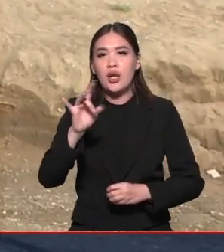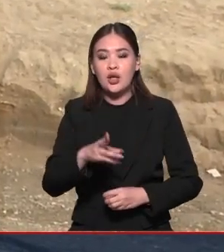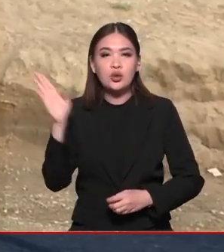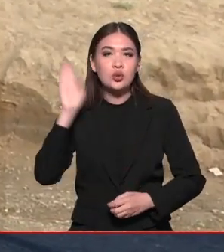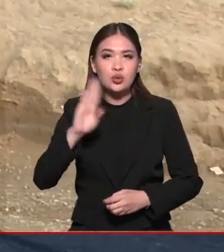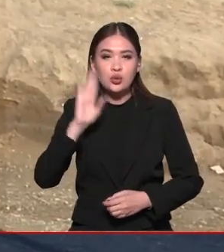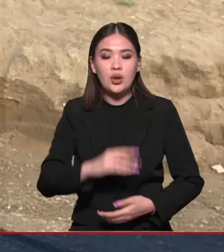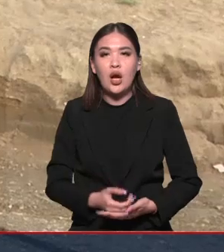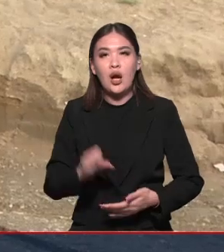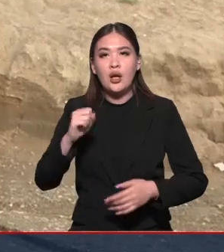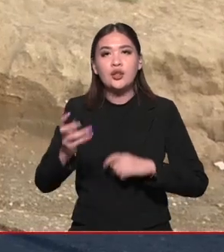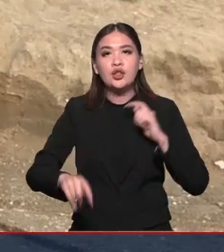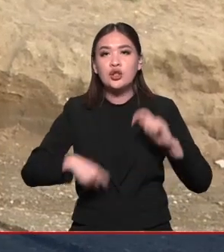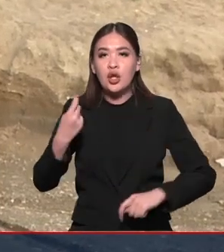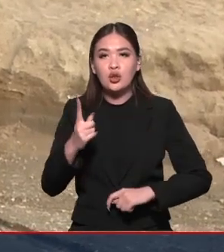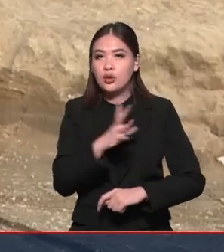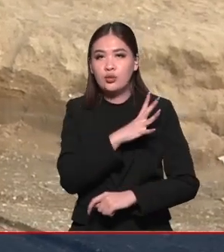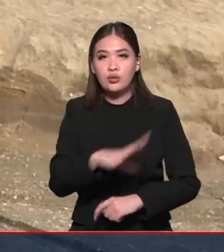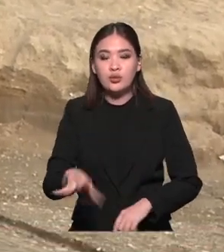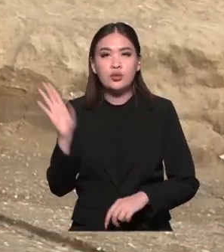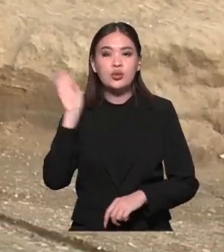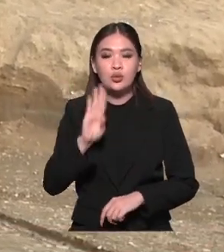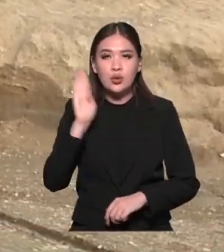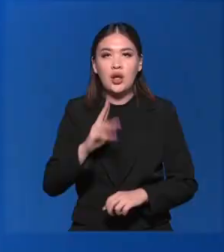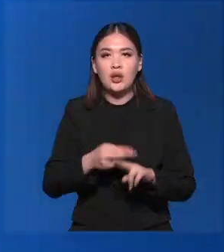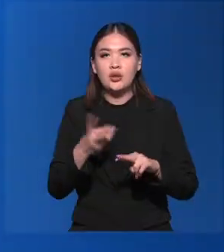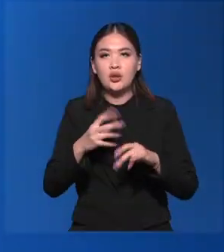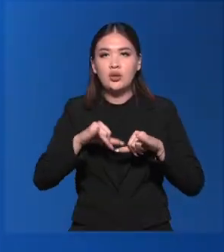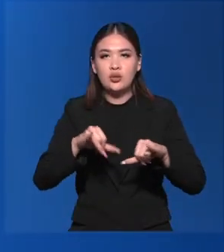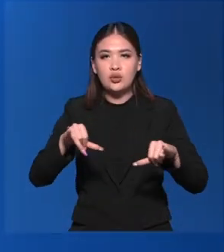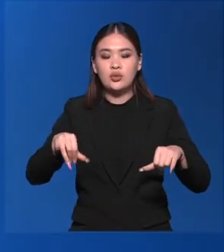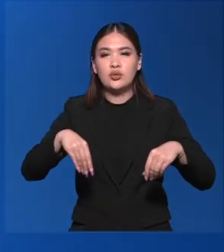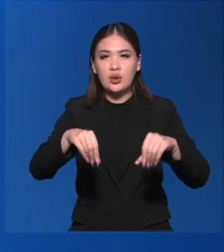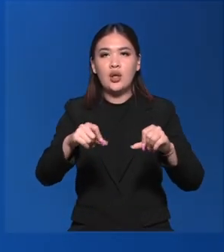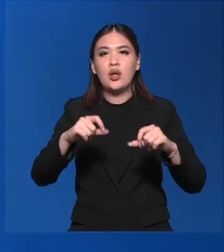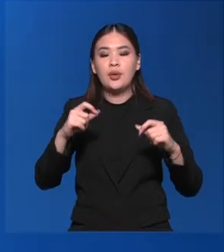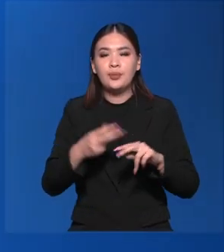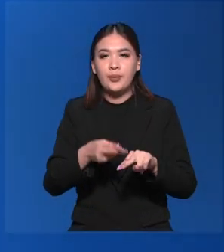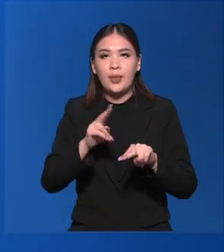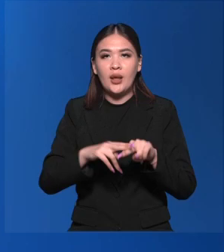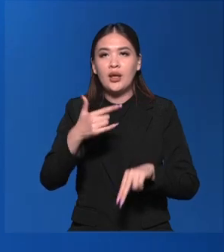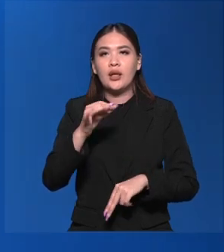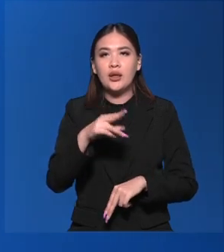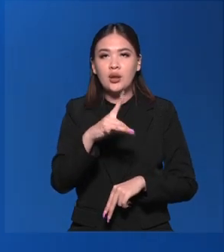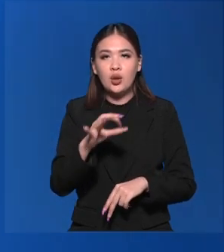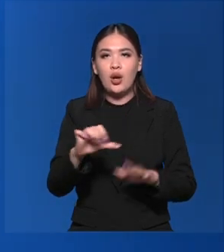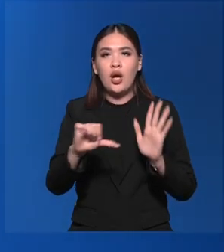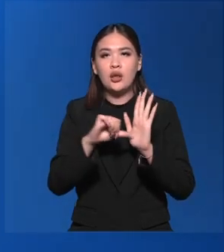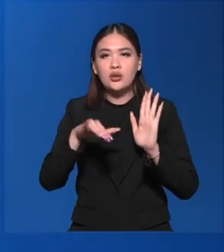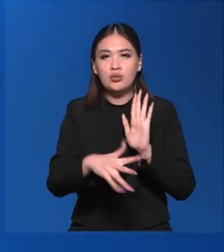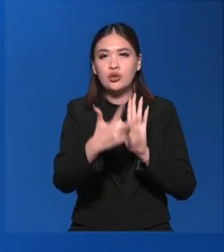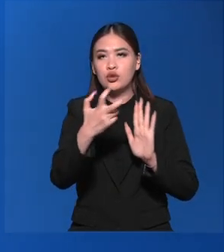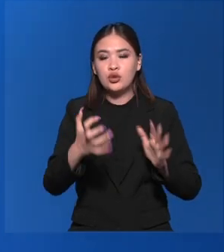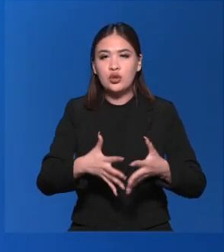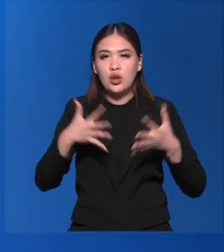су. Ал шығынға ұрынбаудың жолы су шаруашылығын ширату. Қазір біздегі қолда бар гидро нысандар саны 6300-ден